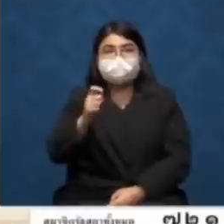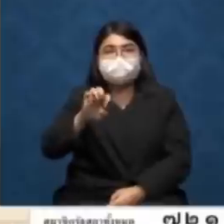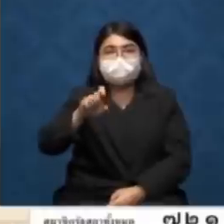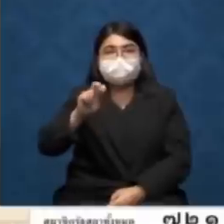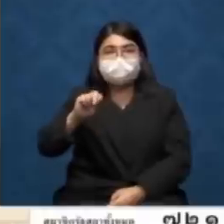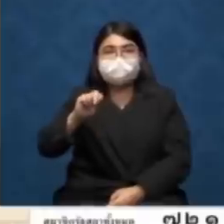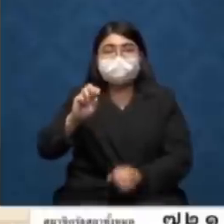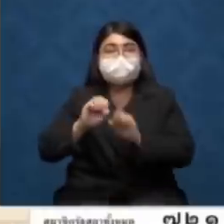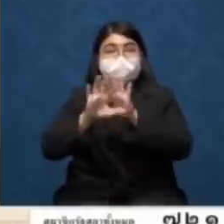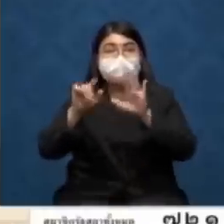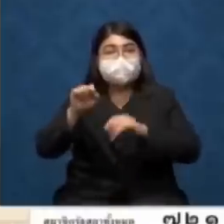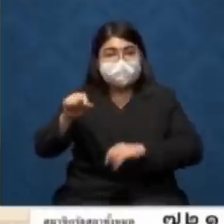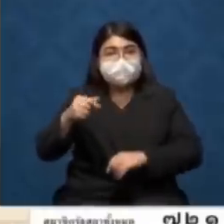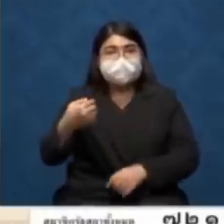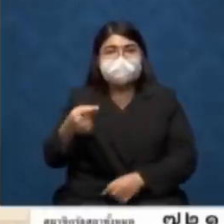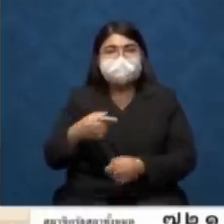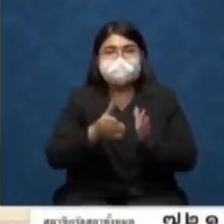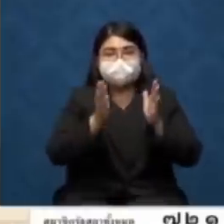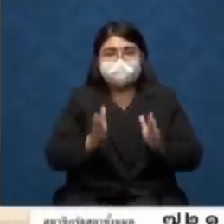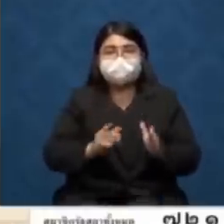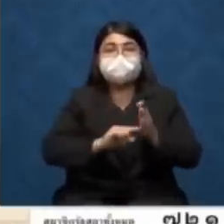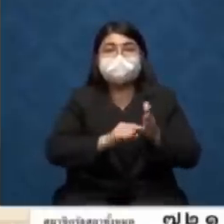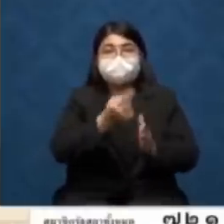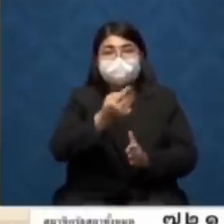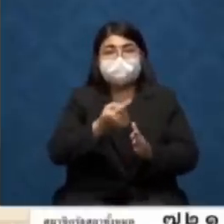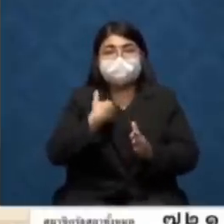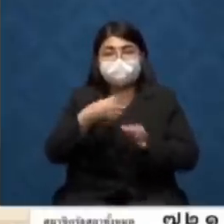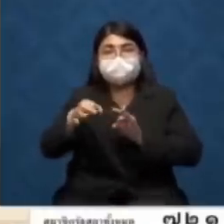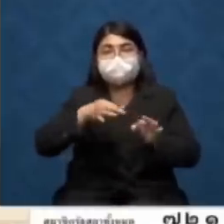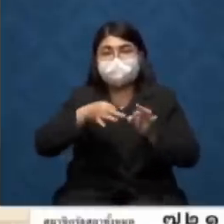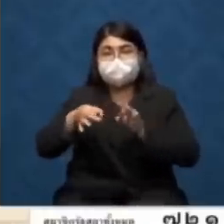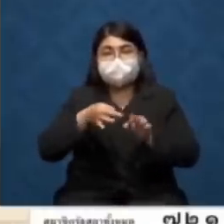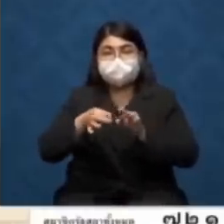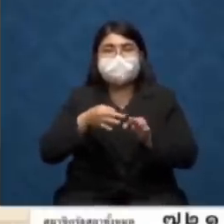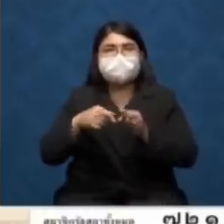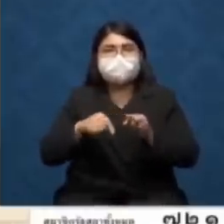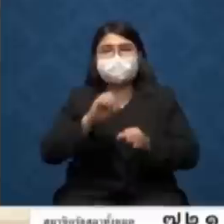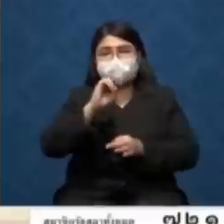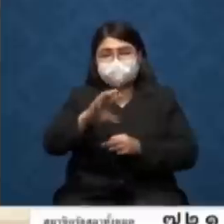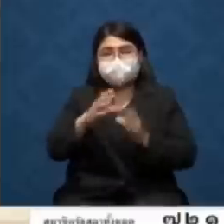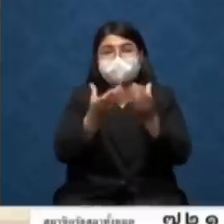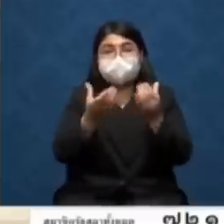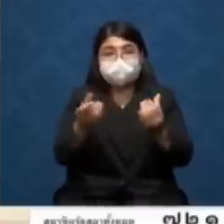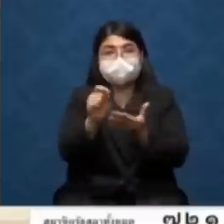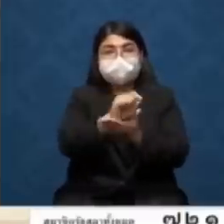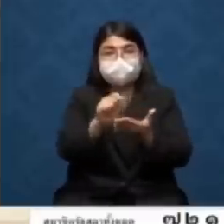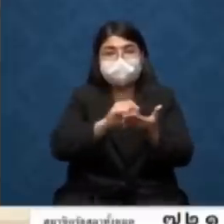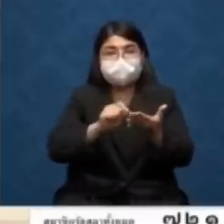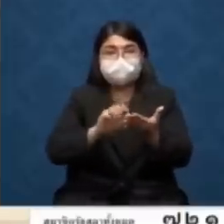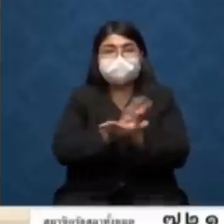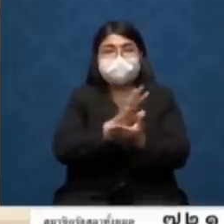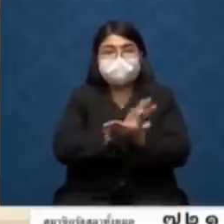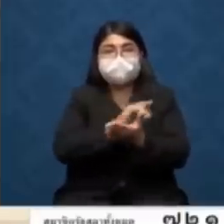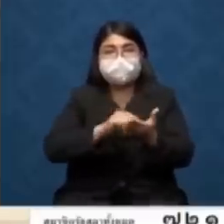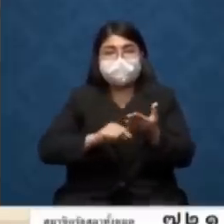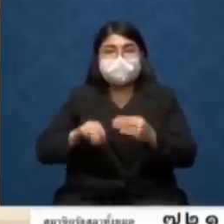ิบลัยเป็คนแรกของสี่บุทธษภา Messageอกจริๆ้วเนี้ร่าง รถดับมนู ก้ ขาย เพิ่มเติม ชบัทเราเสนอมา